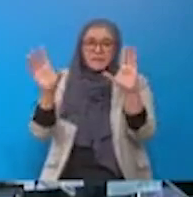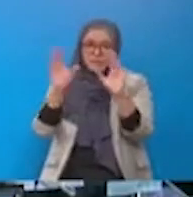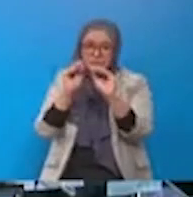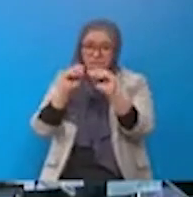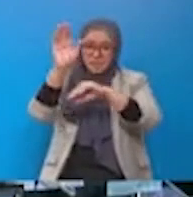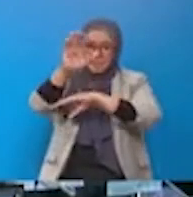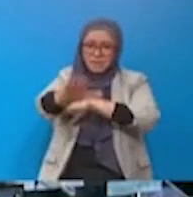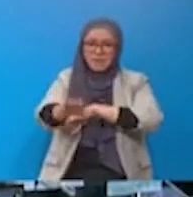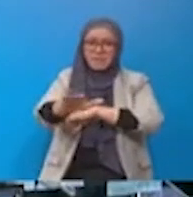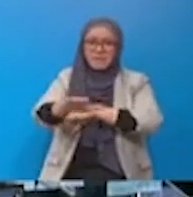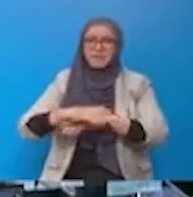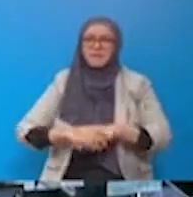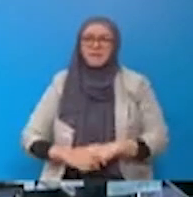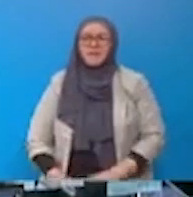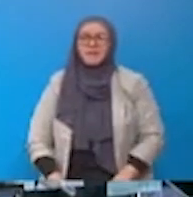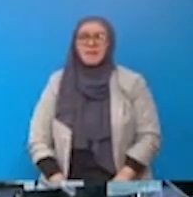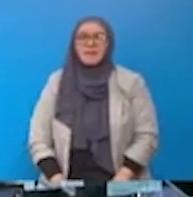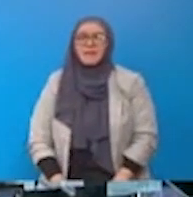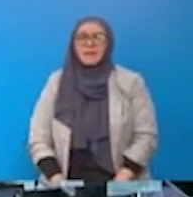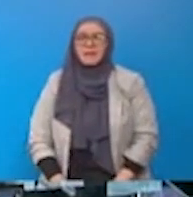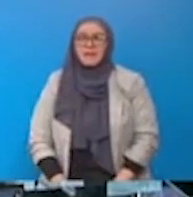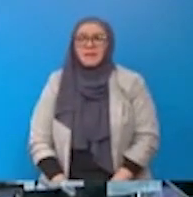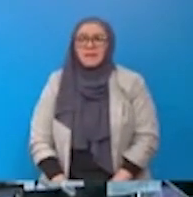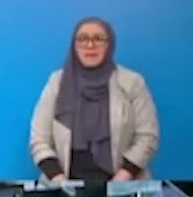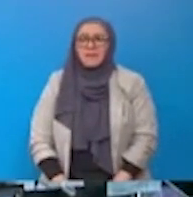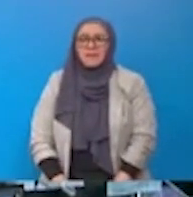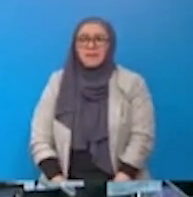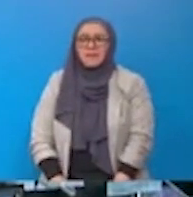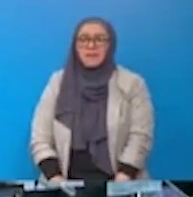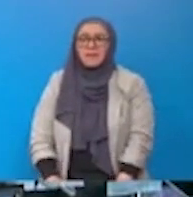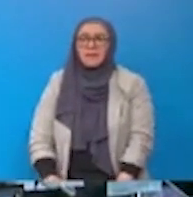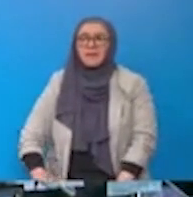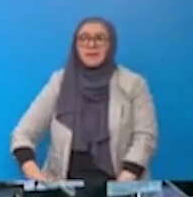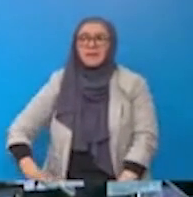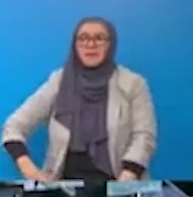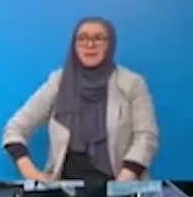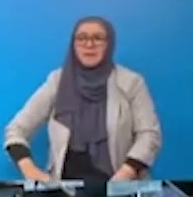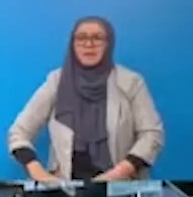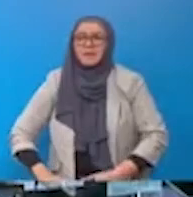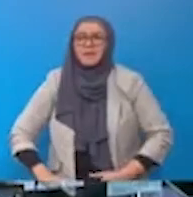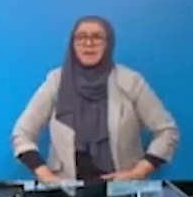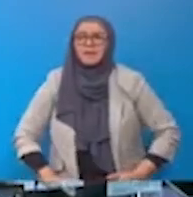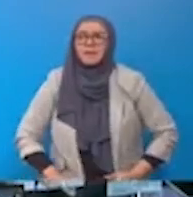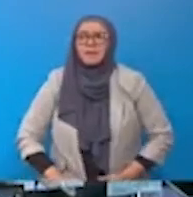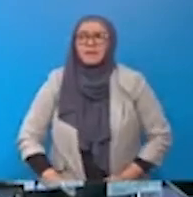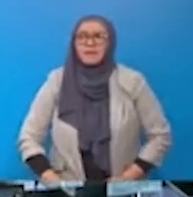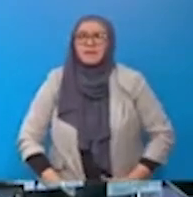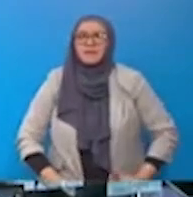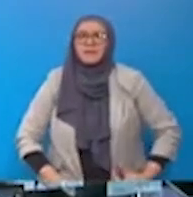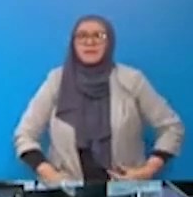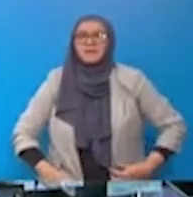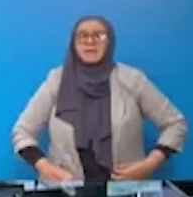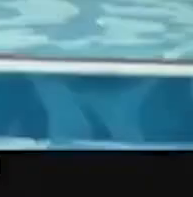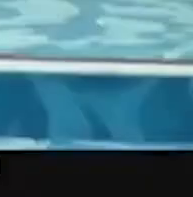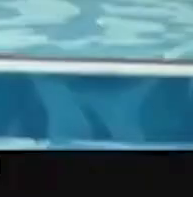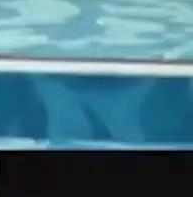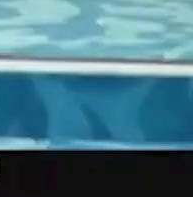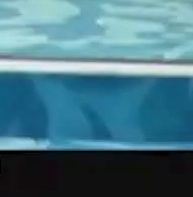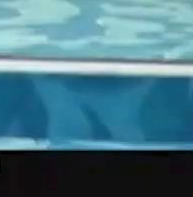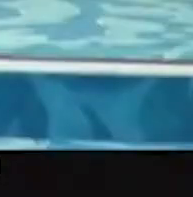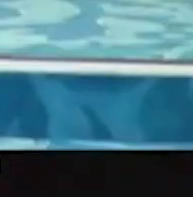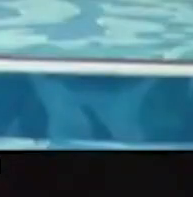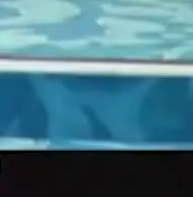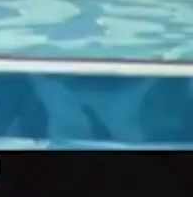tangan karena sendok serbuk kepada Liem obat saya berada di Palembang sejak Pak 5 hari sebelum persidangan ini sehingga semalam